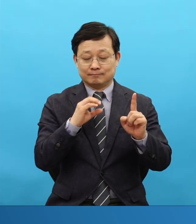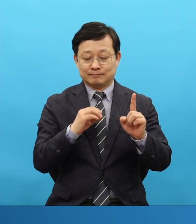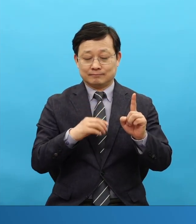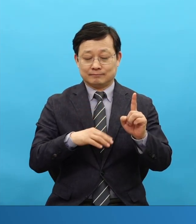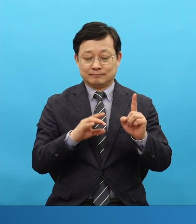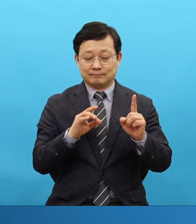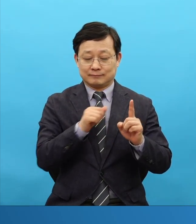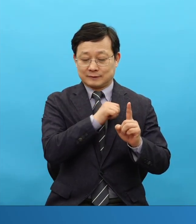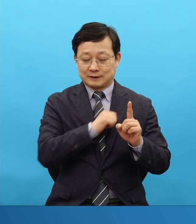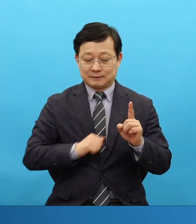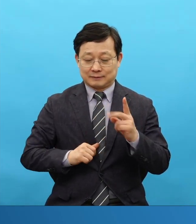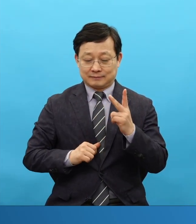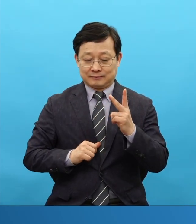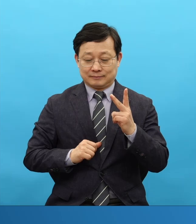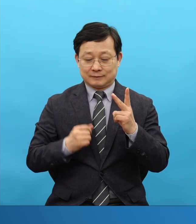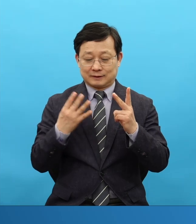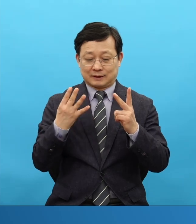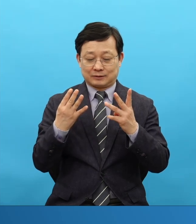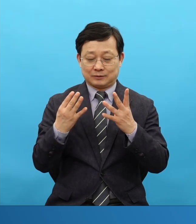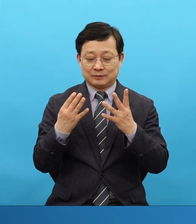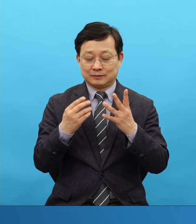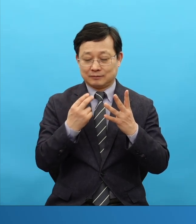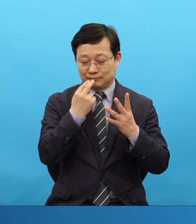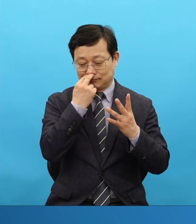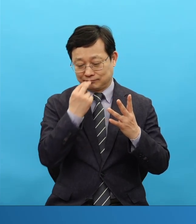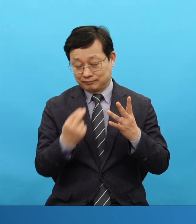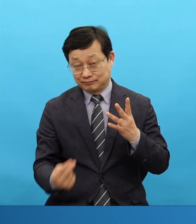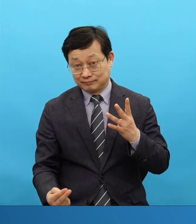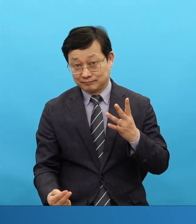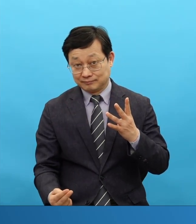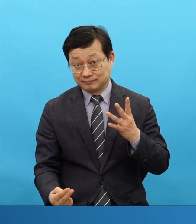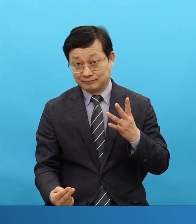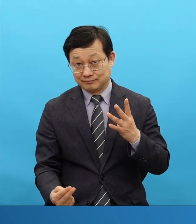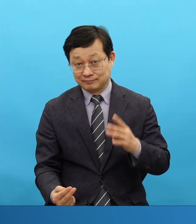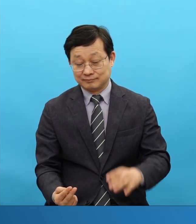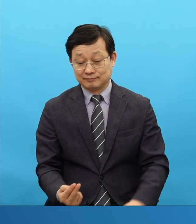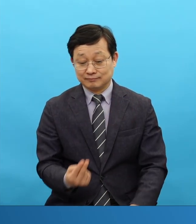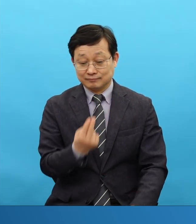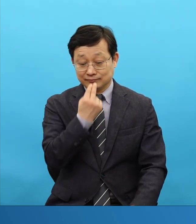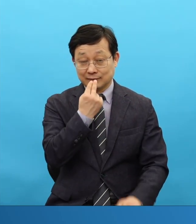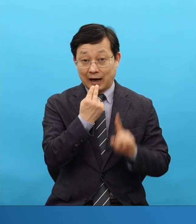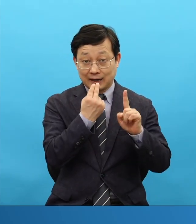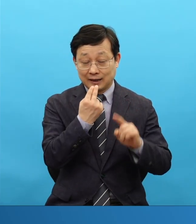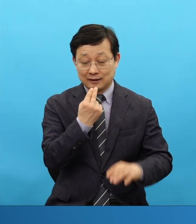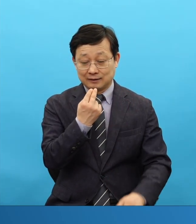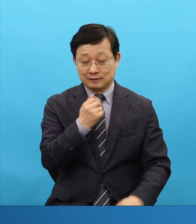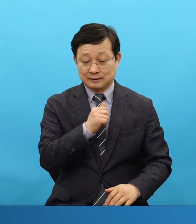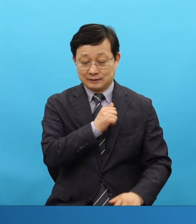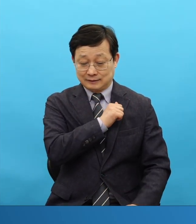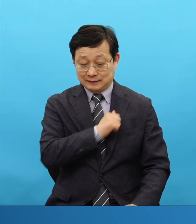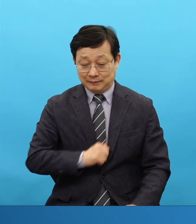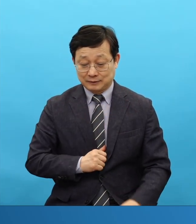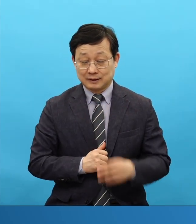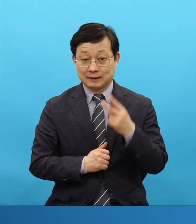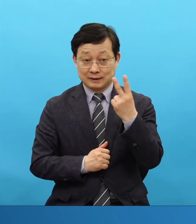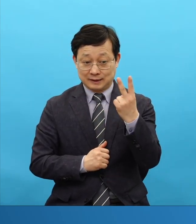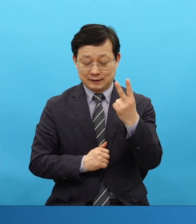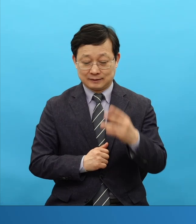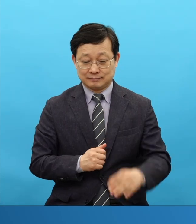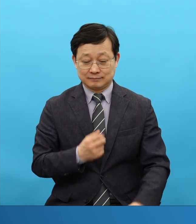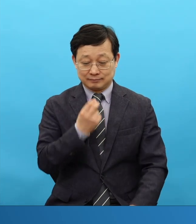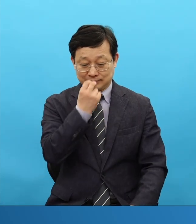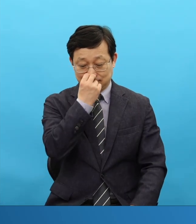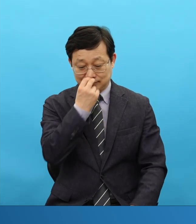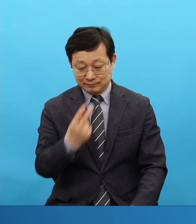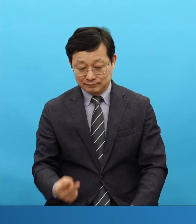4초 내쉬고 이렇게. Breathe in for a second, hold it for 2 seconds, breathe out slowly for 4 seconds. 이걸 굉장히 천천히 하시면 됩니다. Do this very